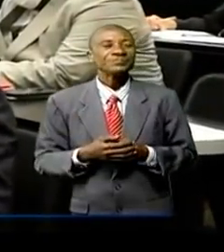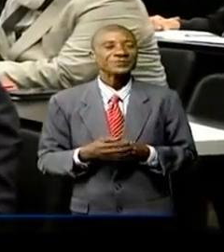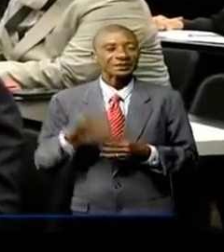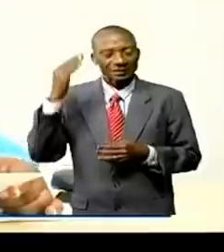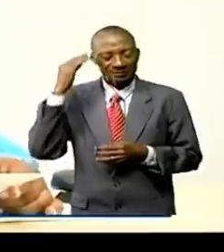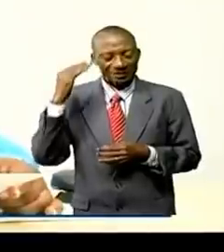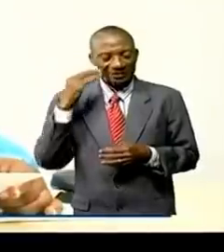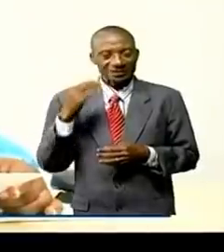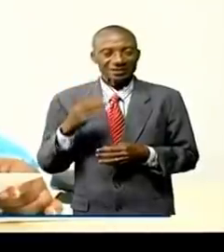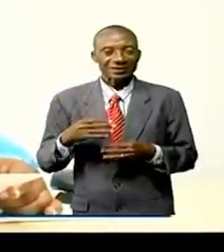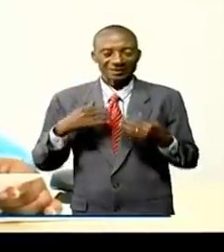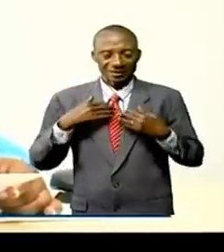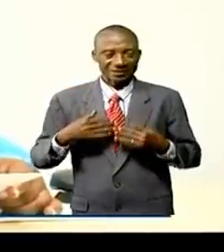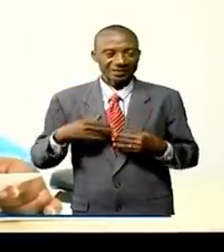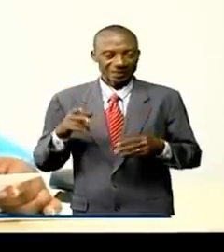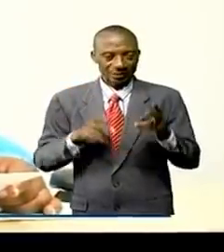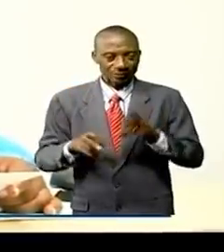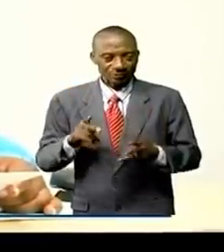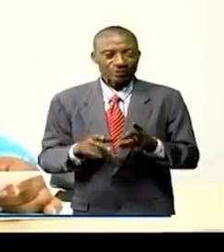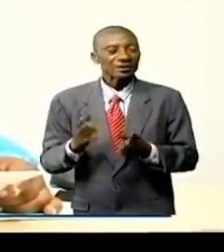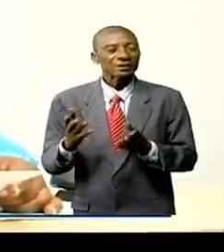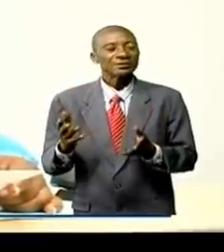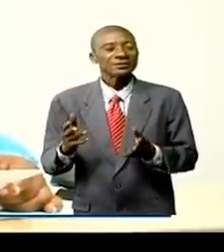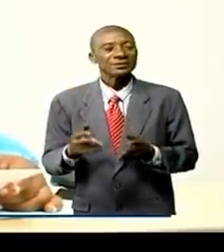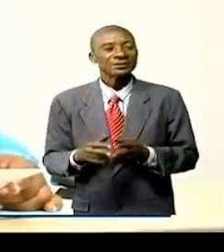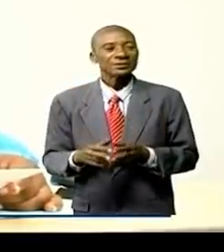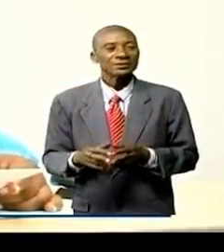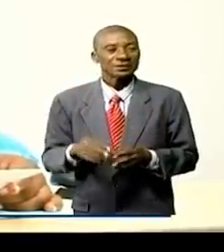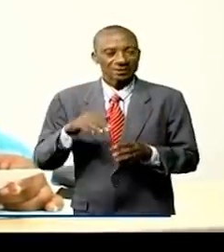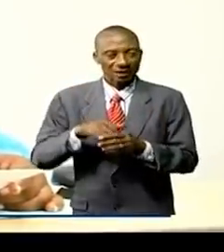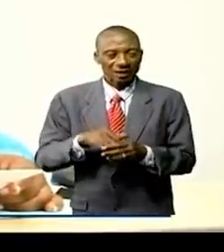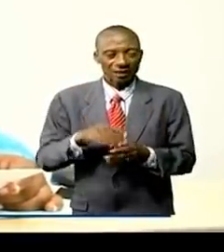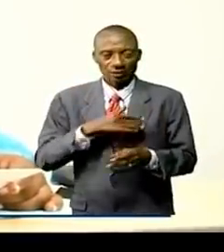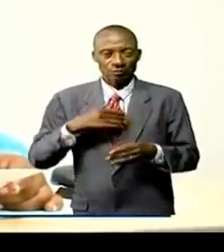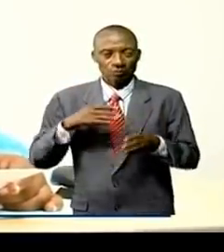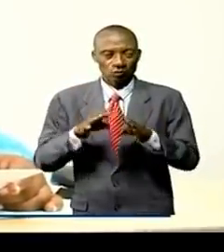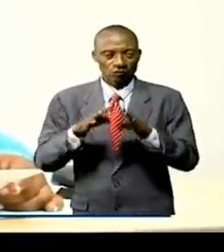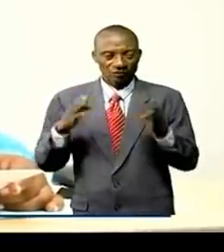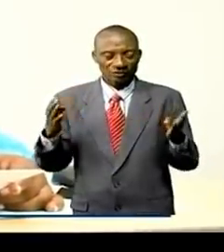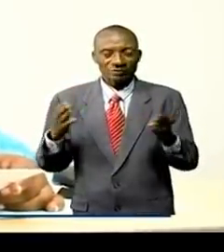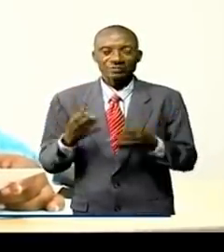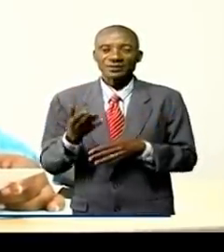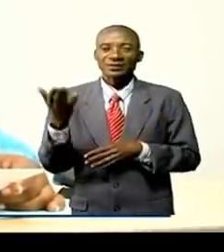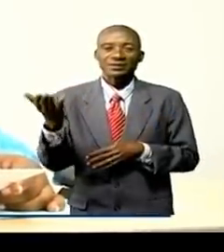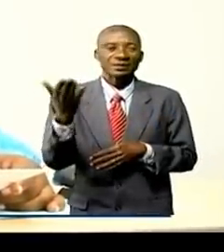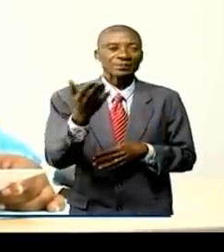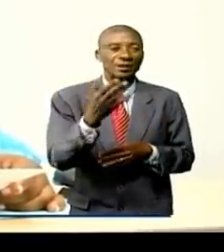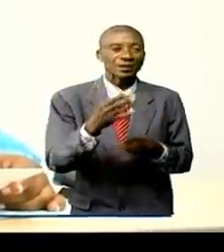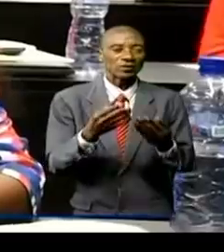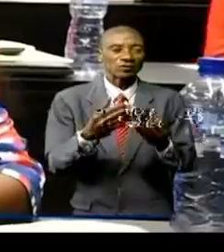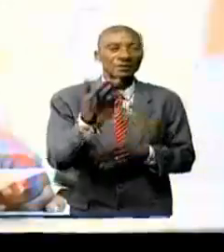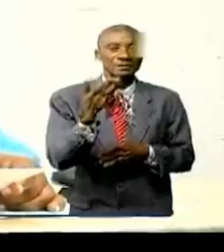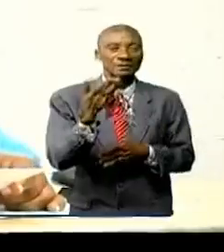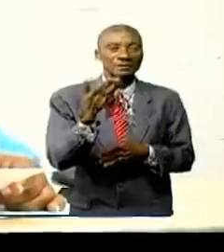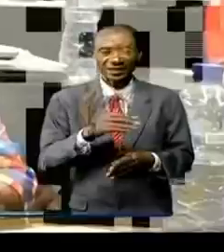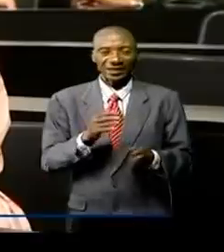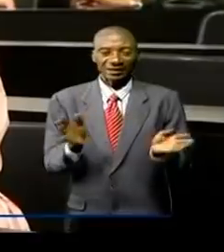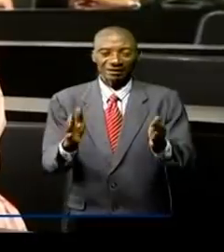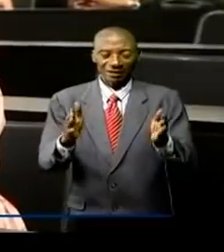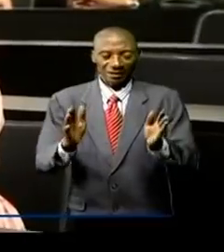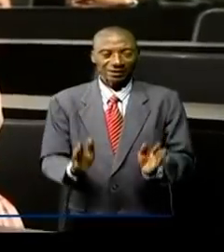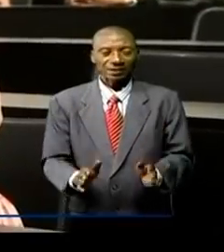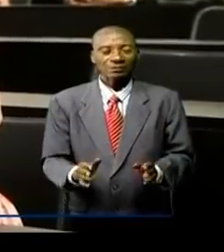et Prévention, Véronique Kilumbankoulou, a, dans son mot d'ouverture, demandé aux facilitateurs et encadreurs de profiter